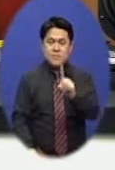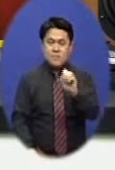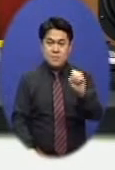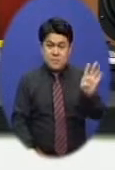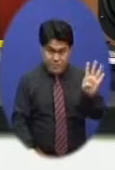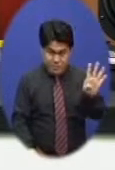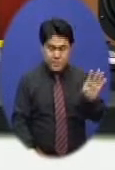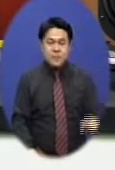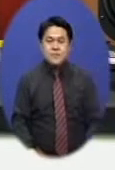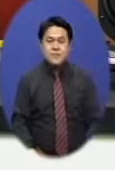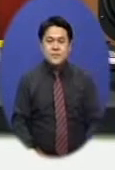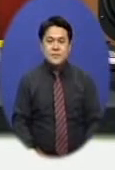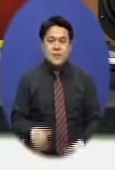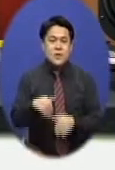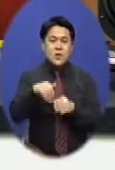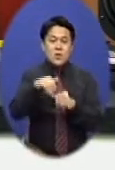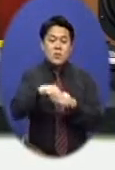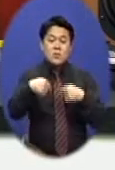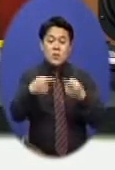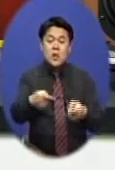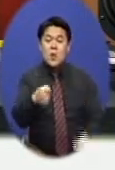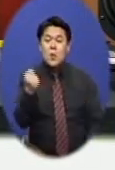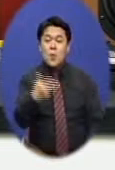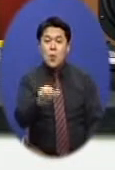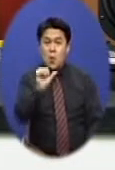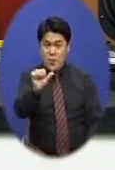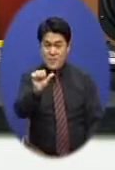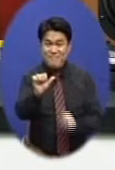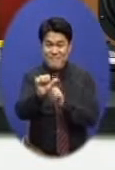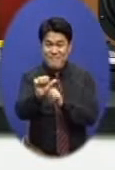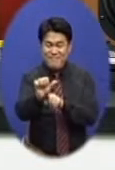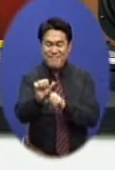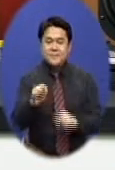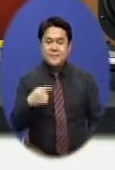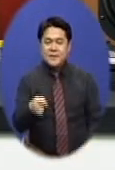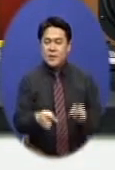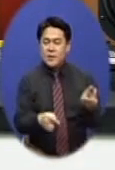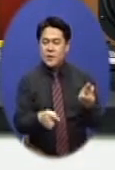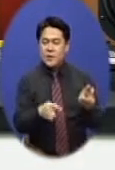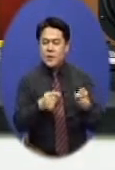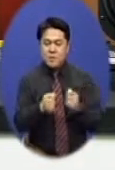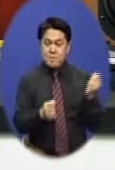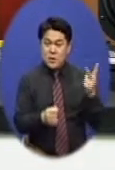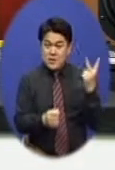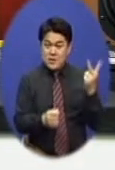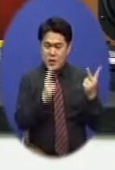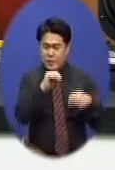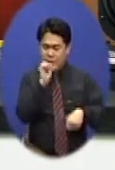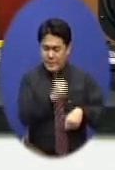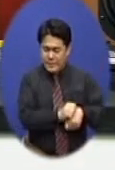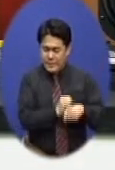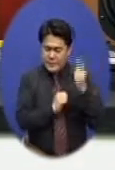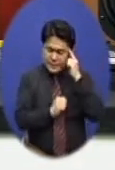060-608-1004번입니다. 자, 우리 심사투표 번호가 5번. 5번이죠. 네. 5번을 누르신 다음에 우리 어머니가 두 번째 참여자이기 때문에